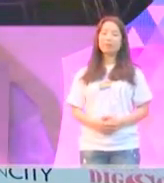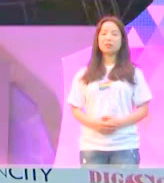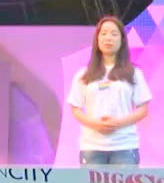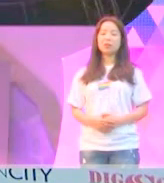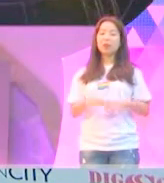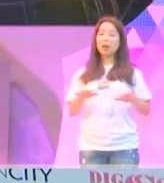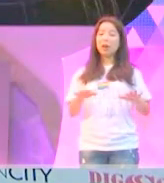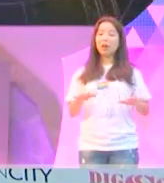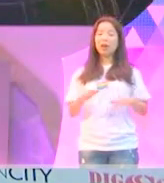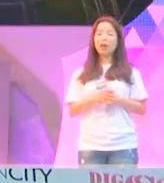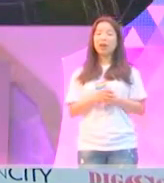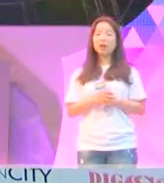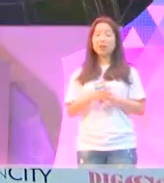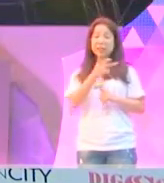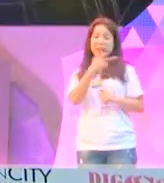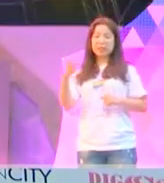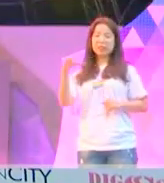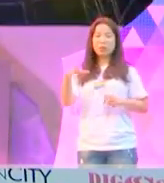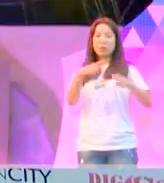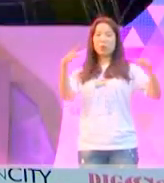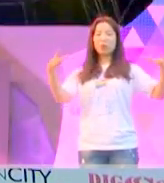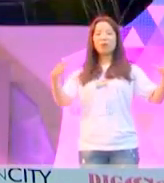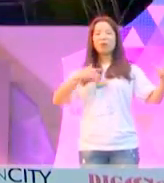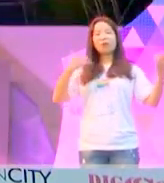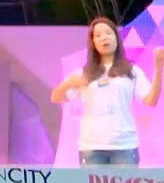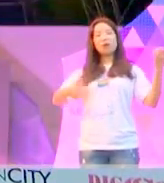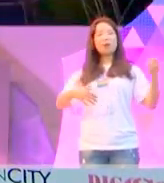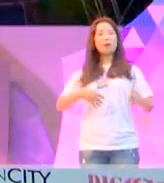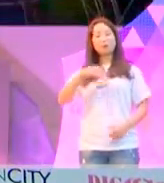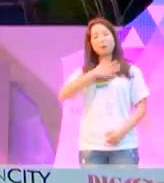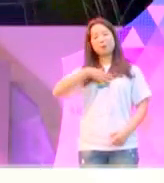야, 이렇게 큰 데서 공연하니까 좀 기분이 좋네요.